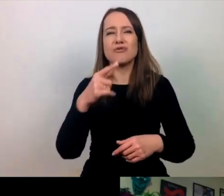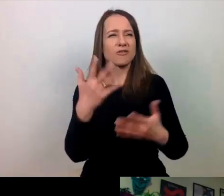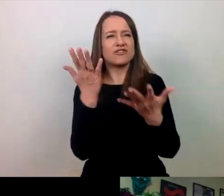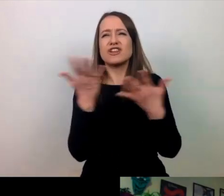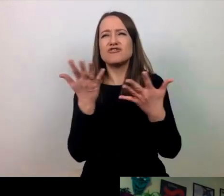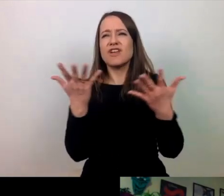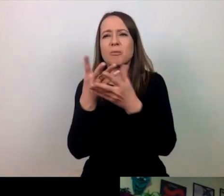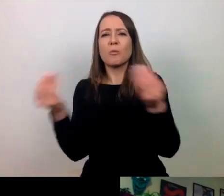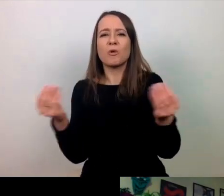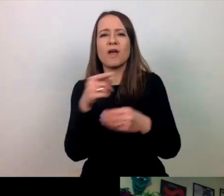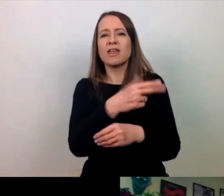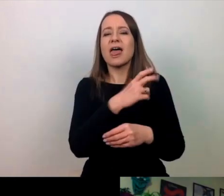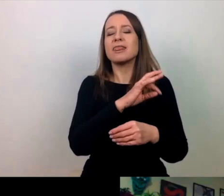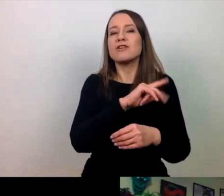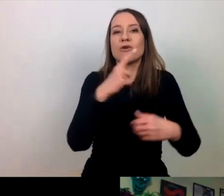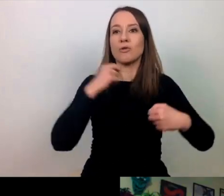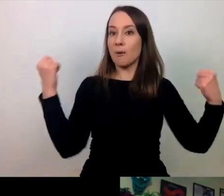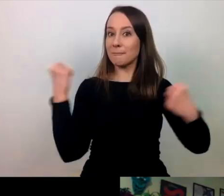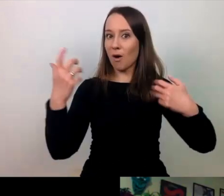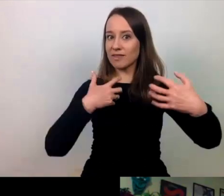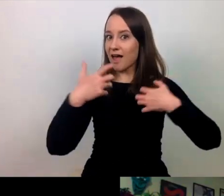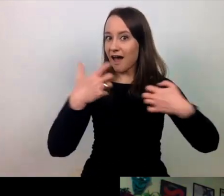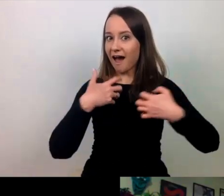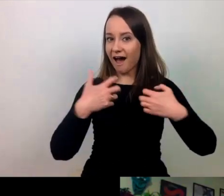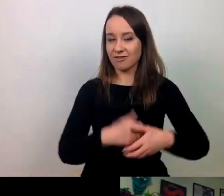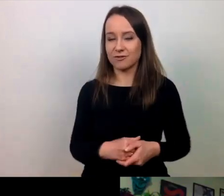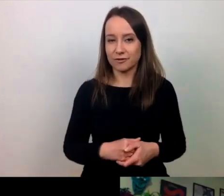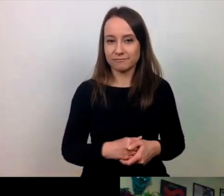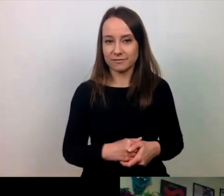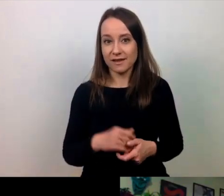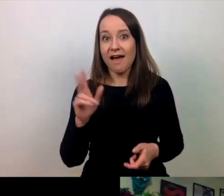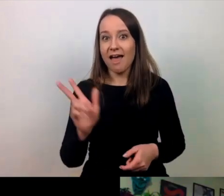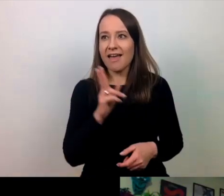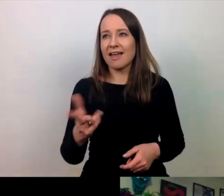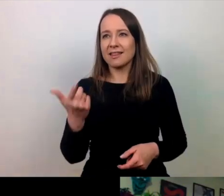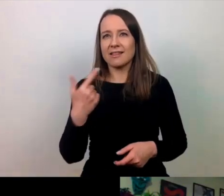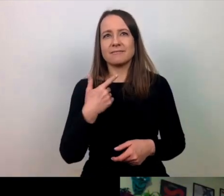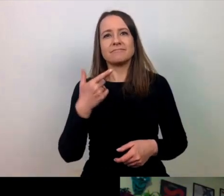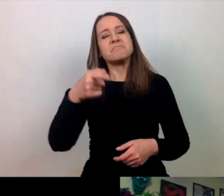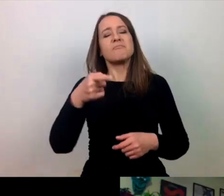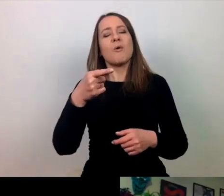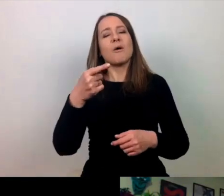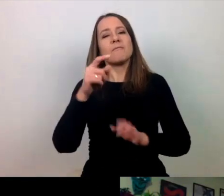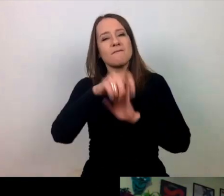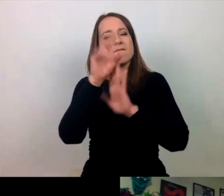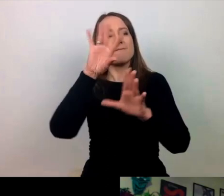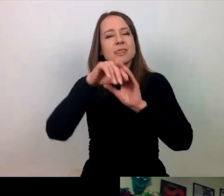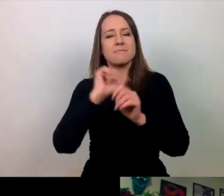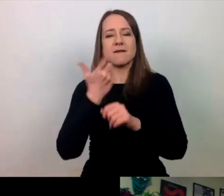jednak Neeson to jest tak mocny aktor, ale z drugiej strony, kiedy gra się trochę swoje własne życie, myślę, że tutaj można gdzieś